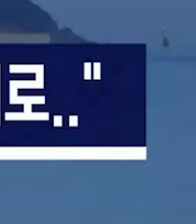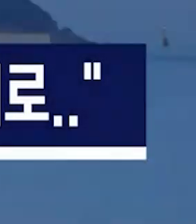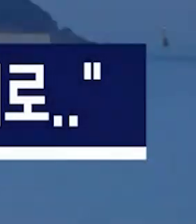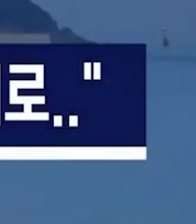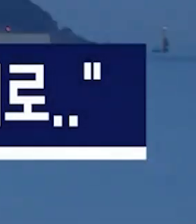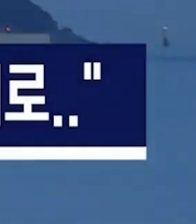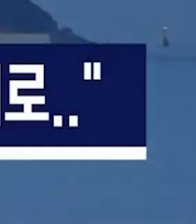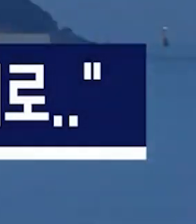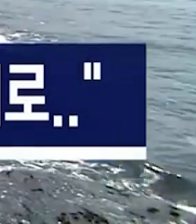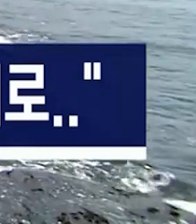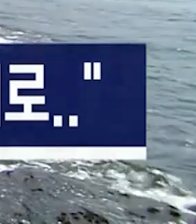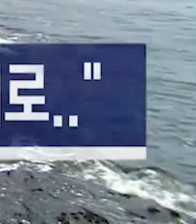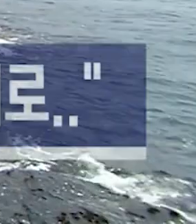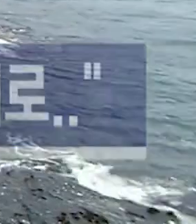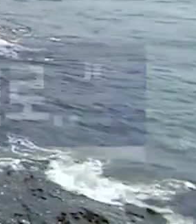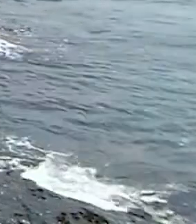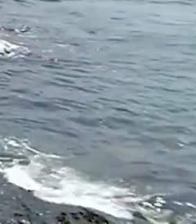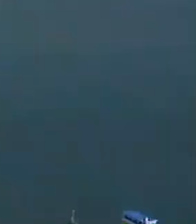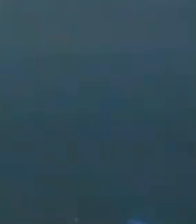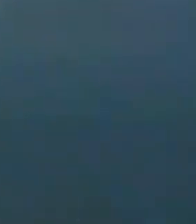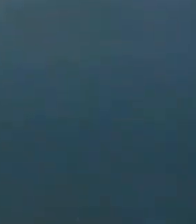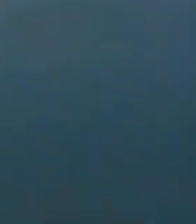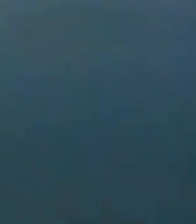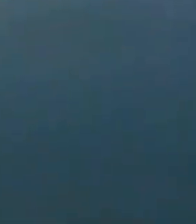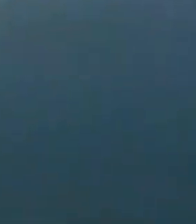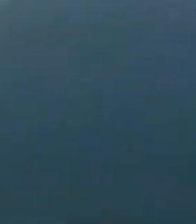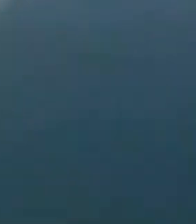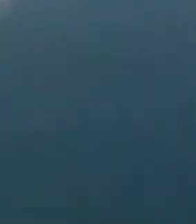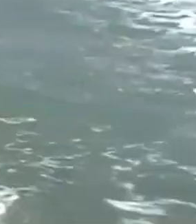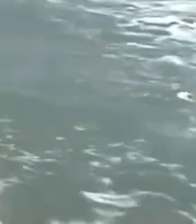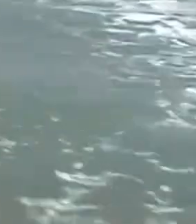남해안 종합개발청 설립을 제안했습니다.